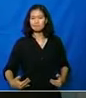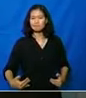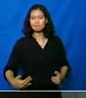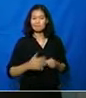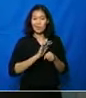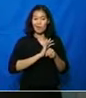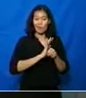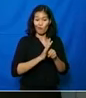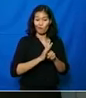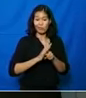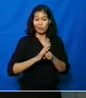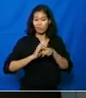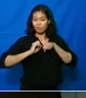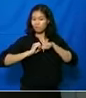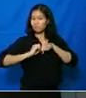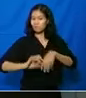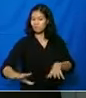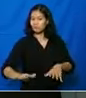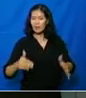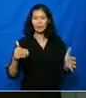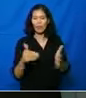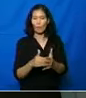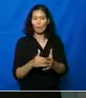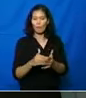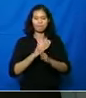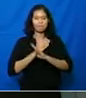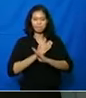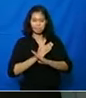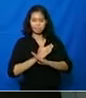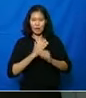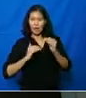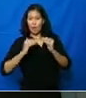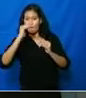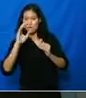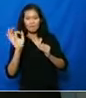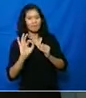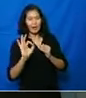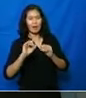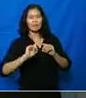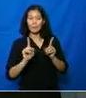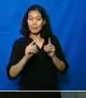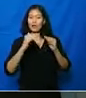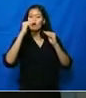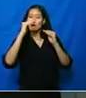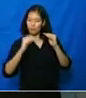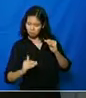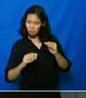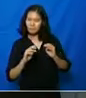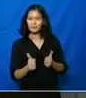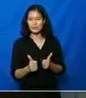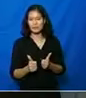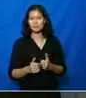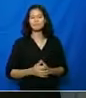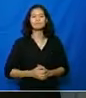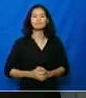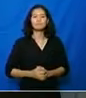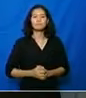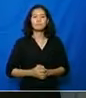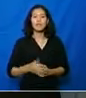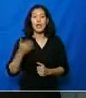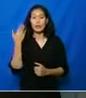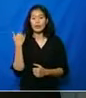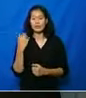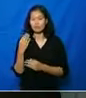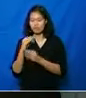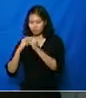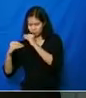penularan COVID-19 tidak meningkat, tapi malah justru terkendali dan bisa menurun. Tadi kita